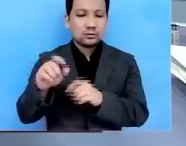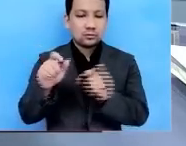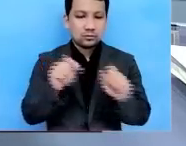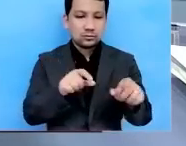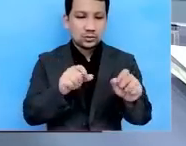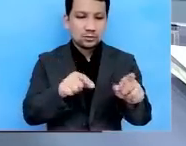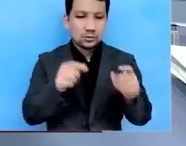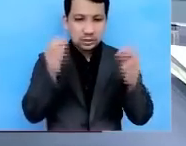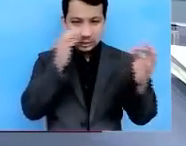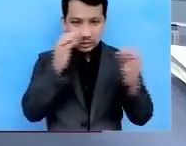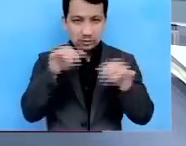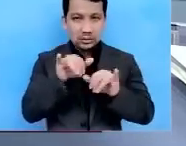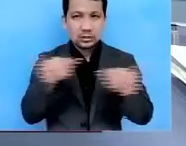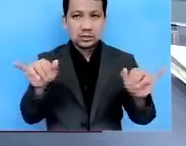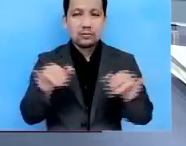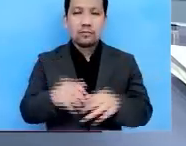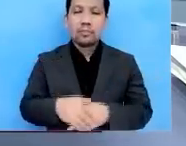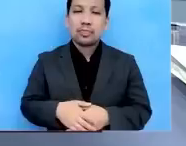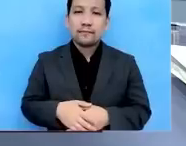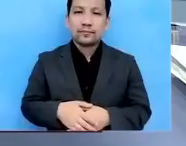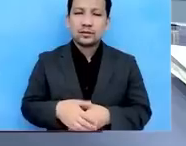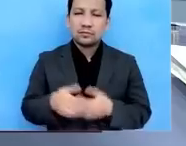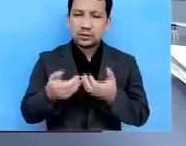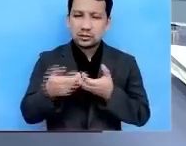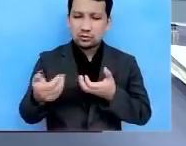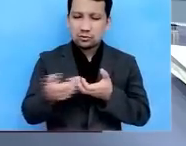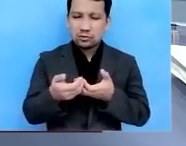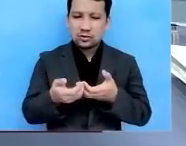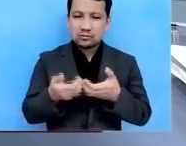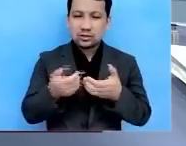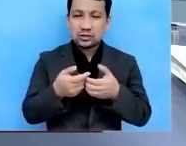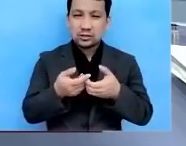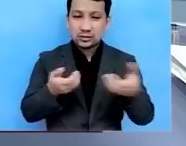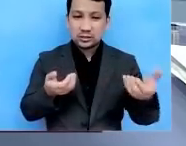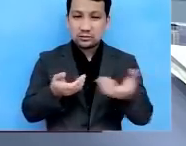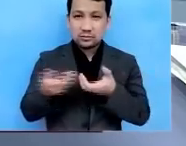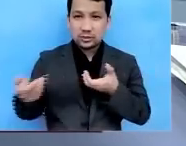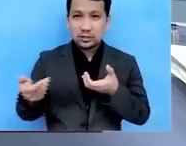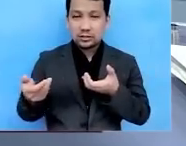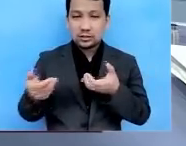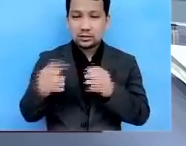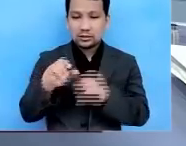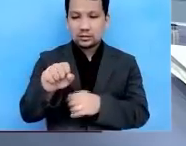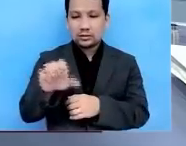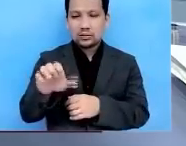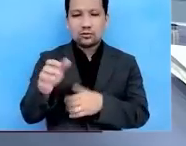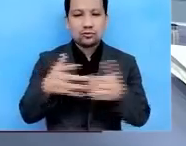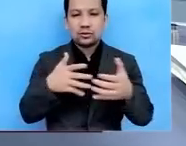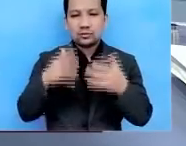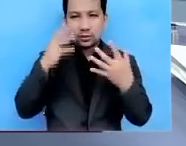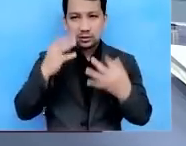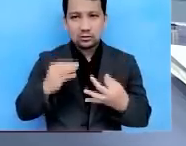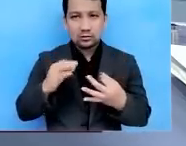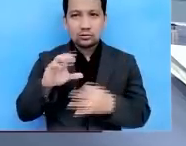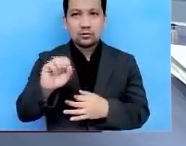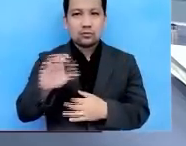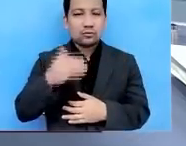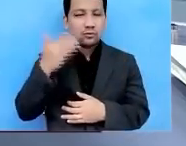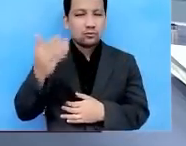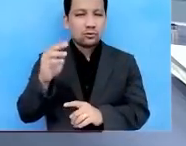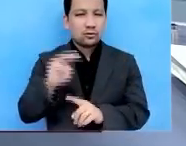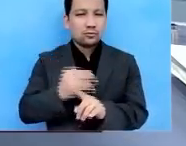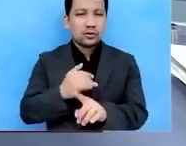droga. Pero bagamat hiwa-hiwalay na kaso ang mga ito, inaasa magkakaroon po ng epekto ang anumang desisyon ng korte sa darating na May